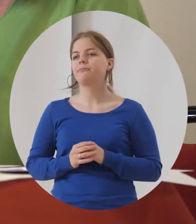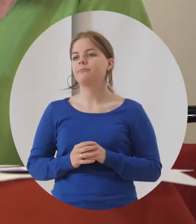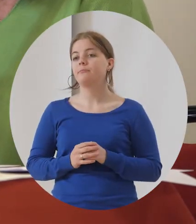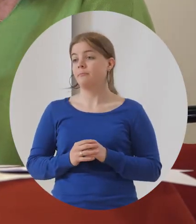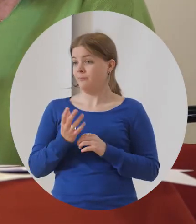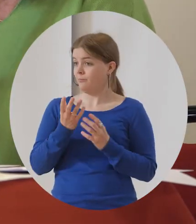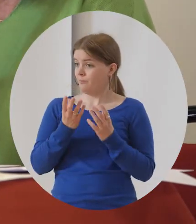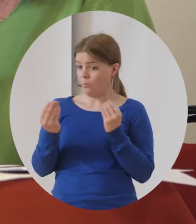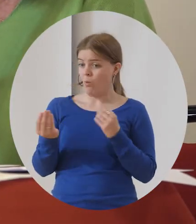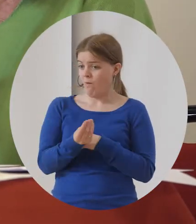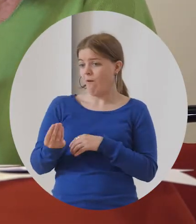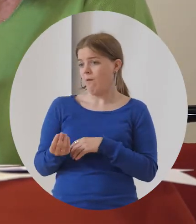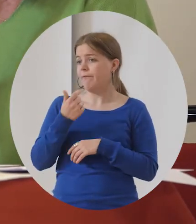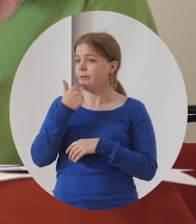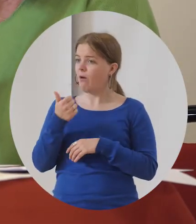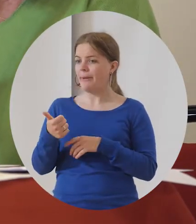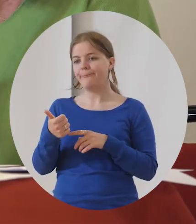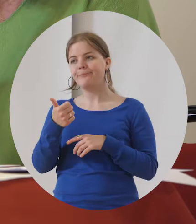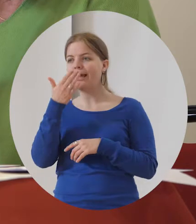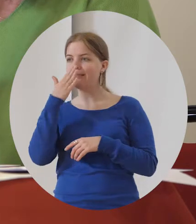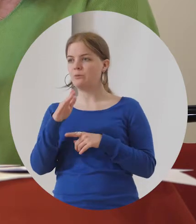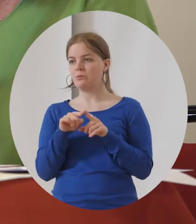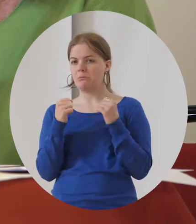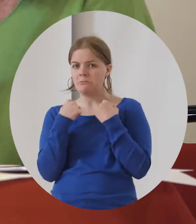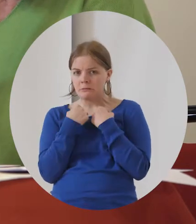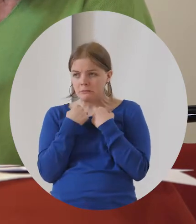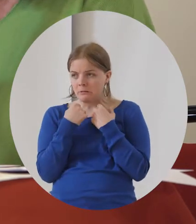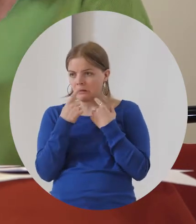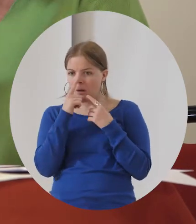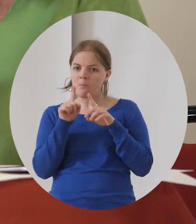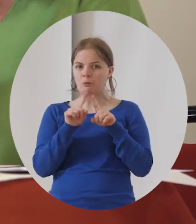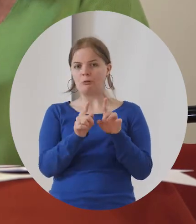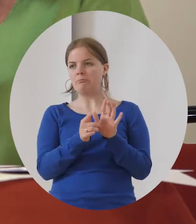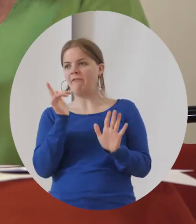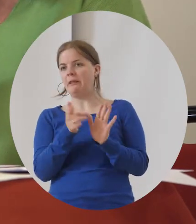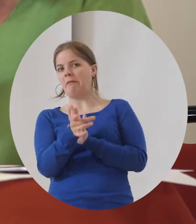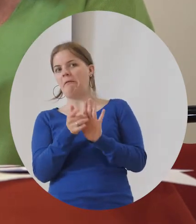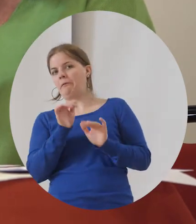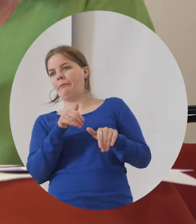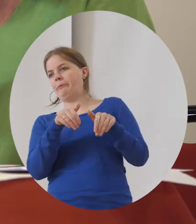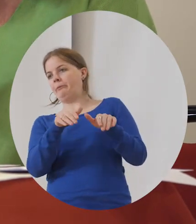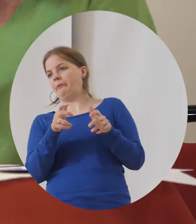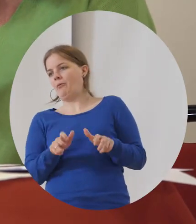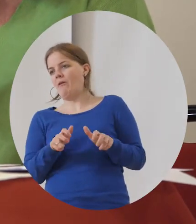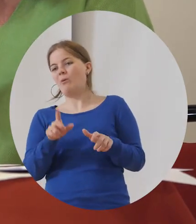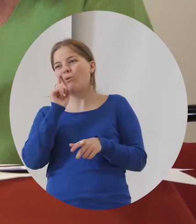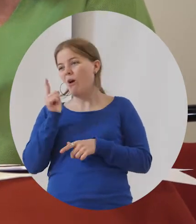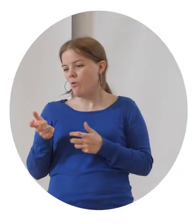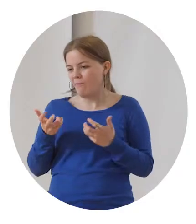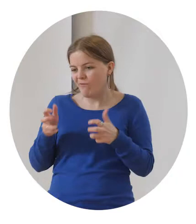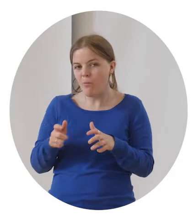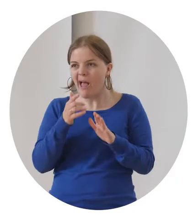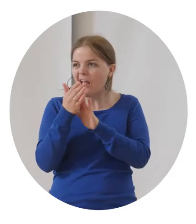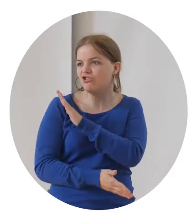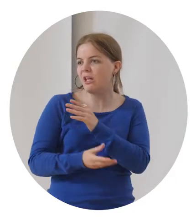y a beaucoup d'enfants qui vont donc adopter une attitude de repli et d'évitement parce qu'ils n'ont pas envie d'être toujours en échec, ils n'ont